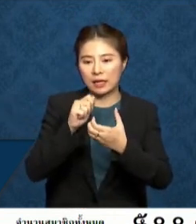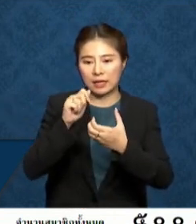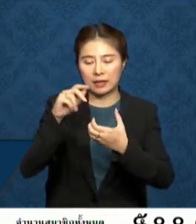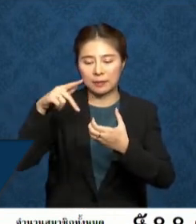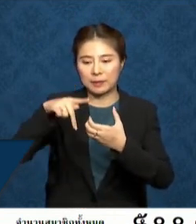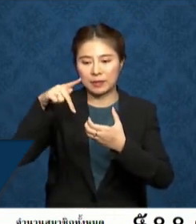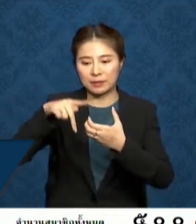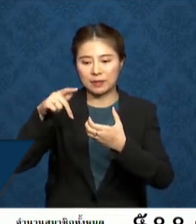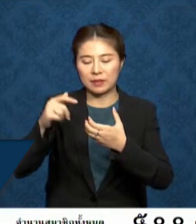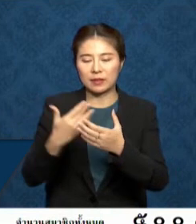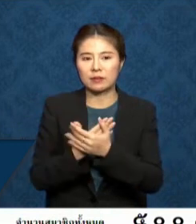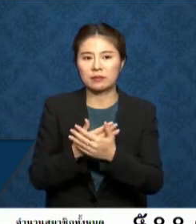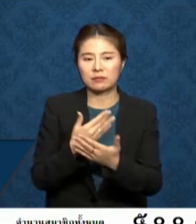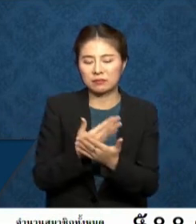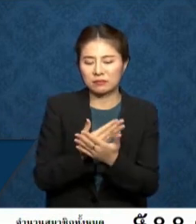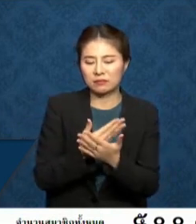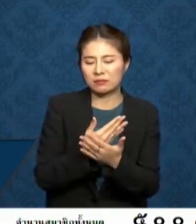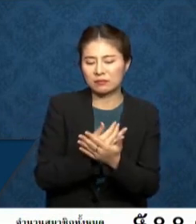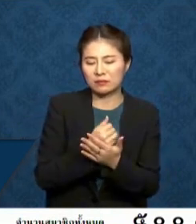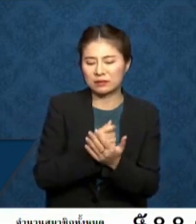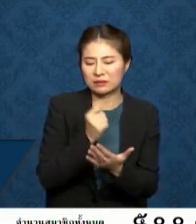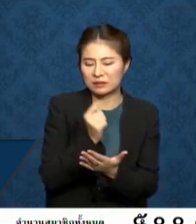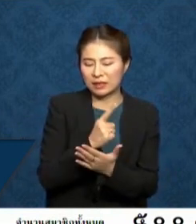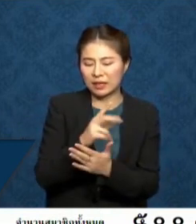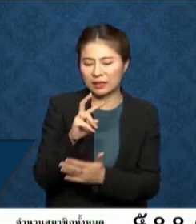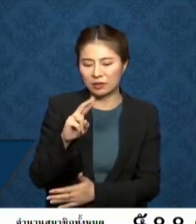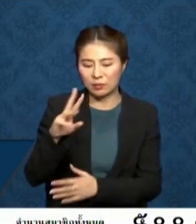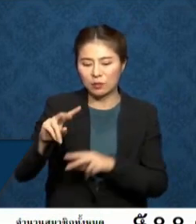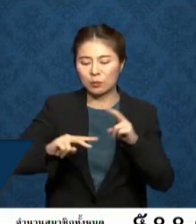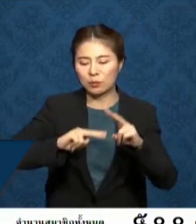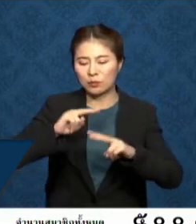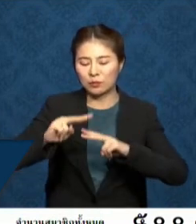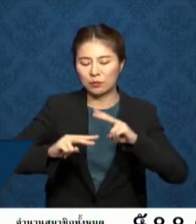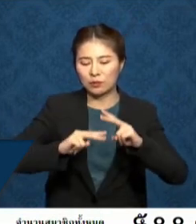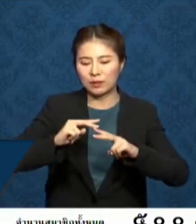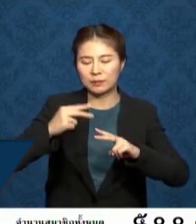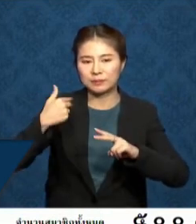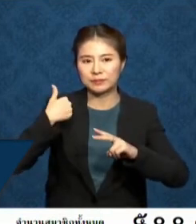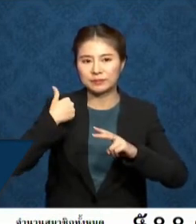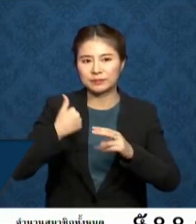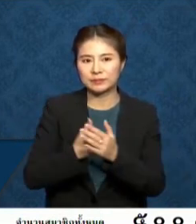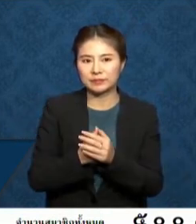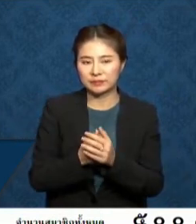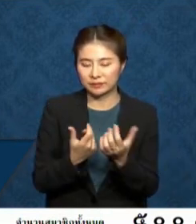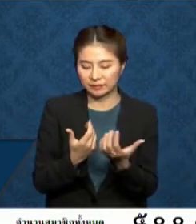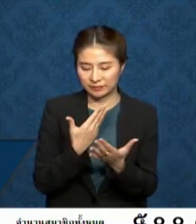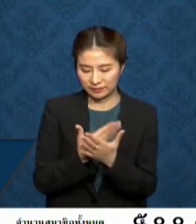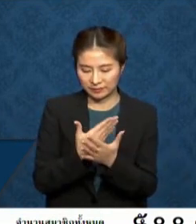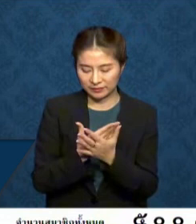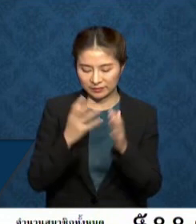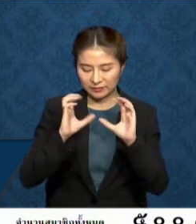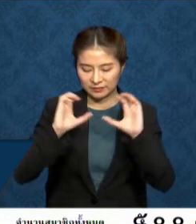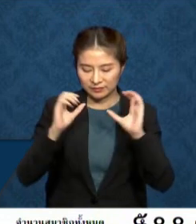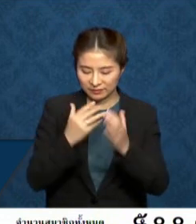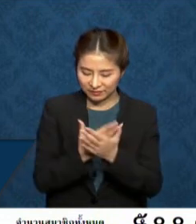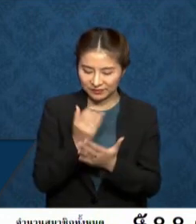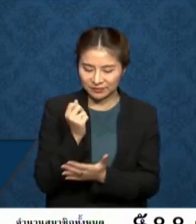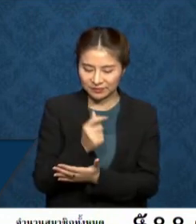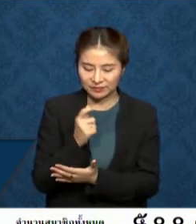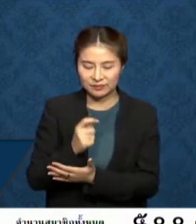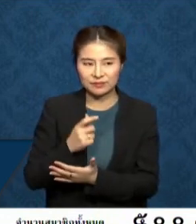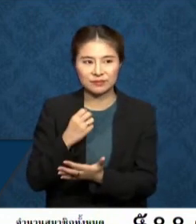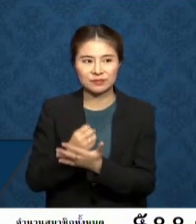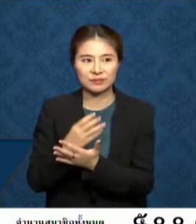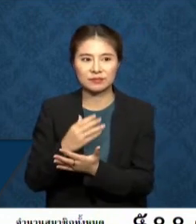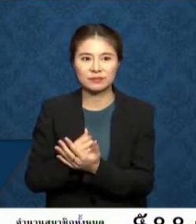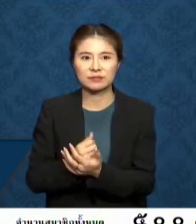มีค่าใช้จ่ายที่เราต้องดูแลระบบอยู่ตลอดเวลานะครับซึ่งมันก็จะเป็นภาระกับงบประมาณของรัฐนะครับแล้วก็เป็น